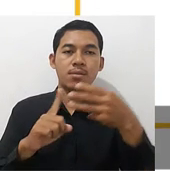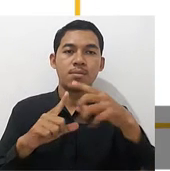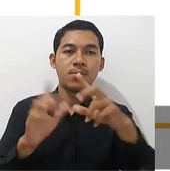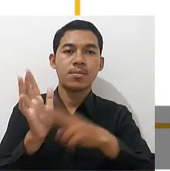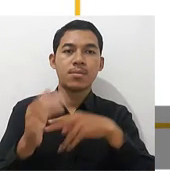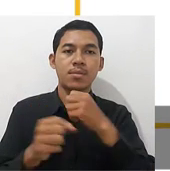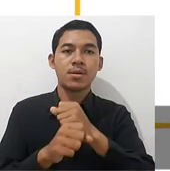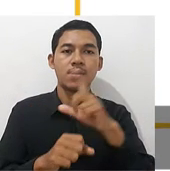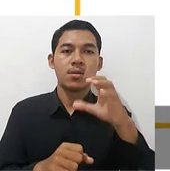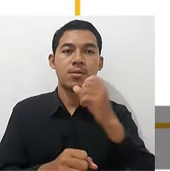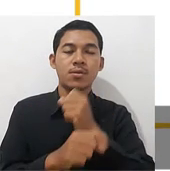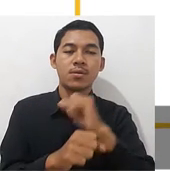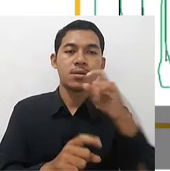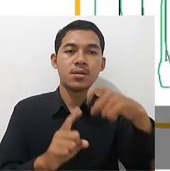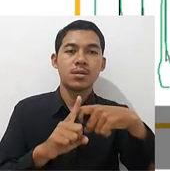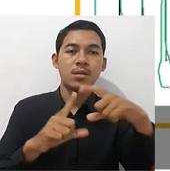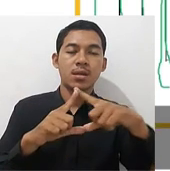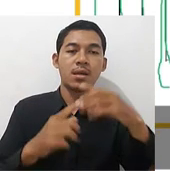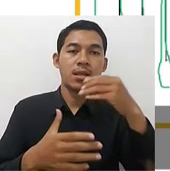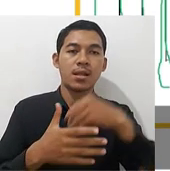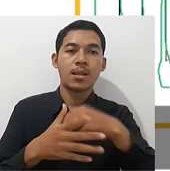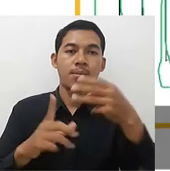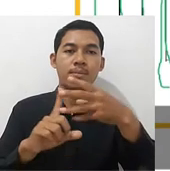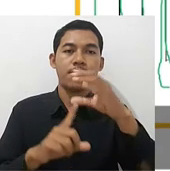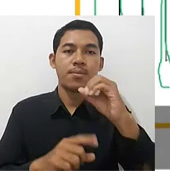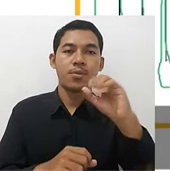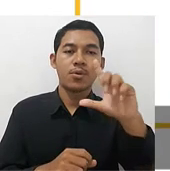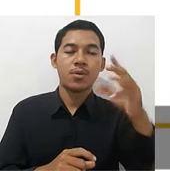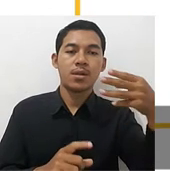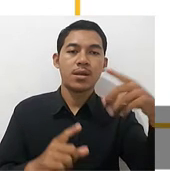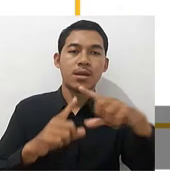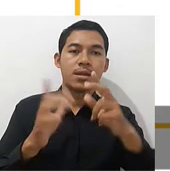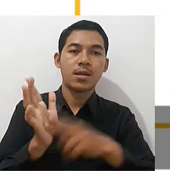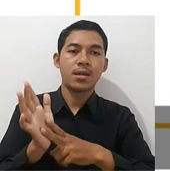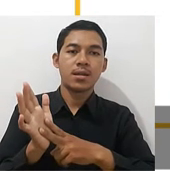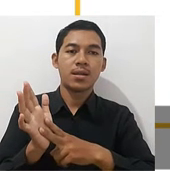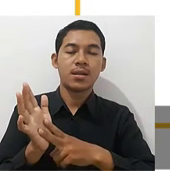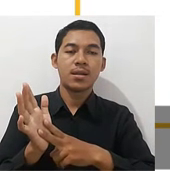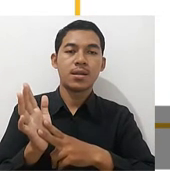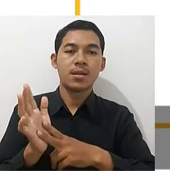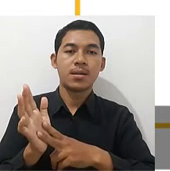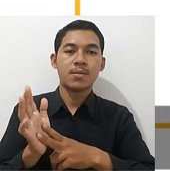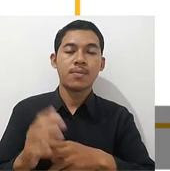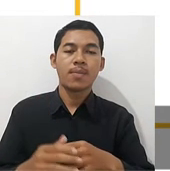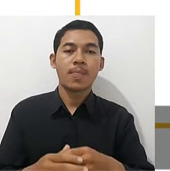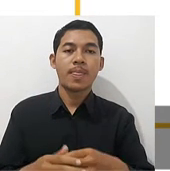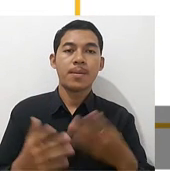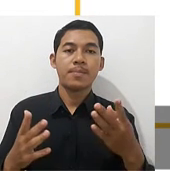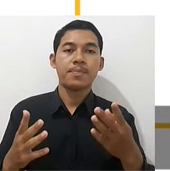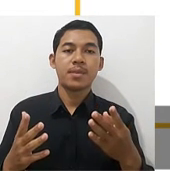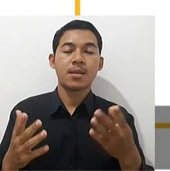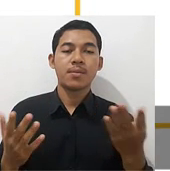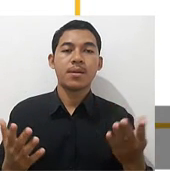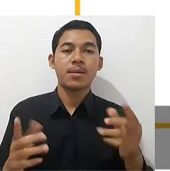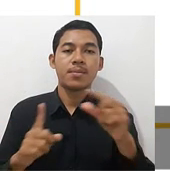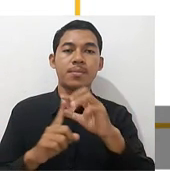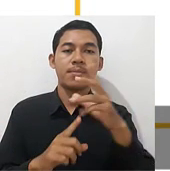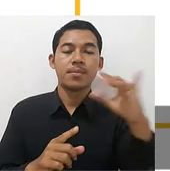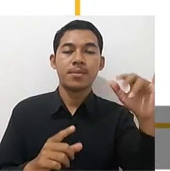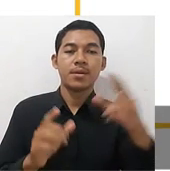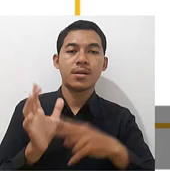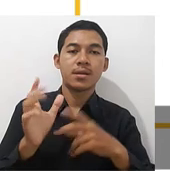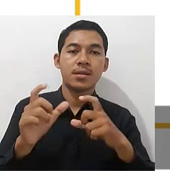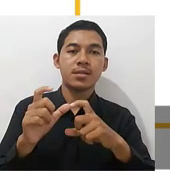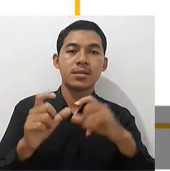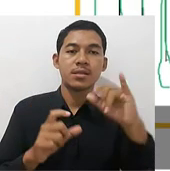dalam bentuk Boolean expression sama kayak gini nih, dimodelin aja. Nah, terus jangan lupa jelasin juga prinsip kerja dari multiplexer